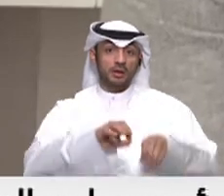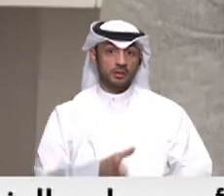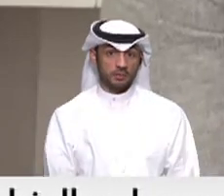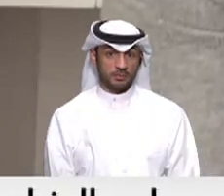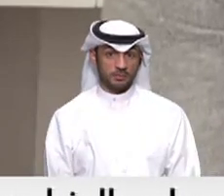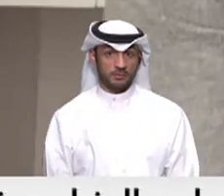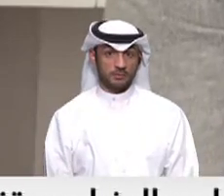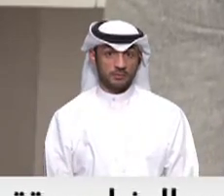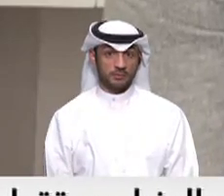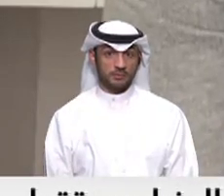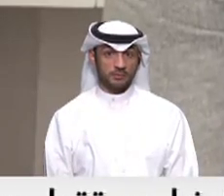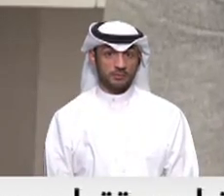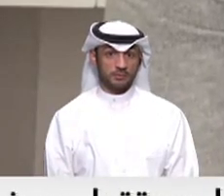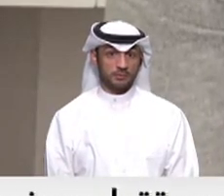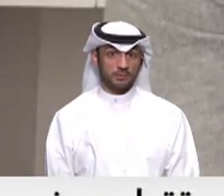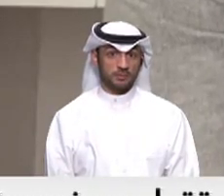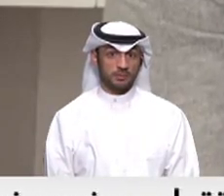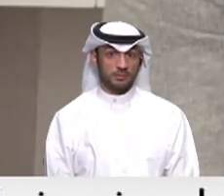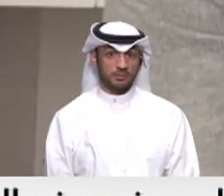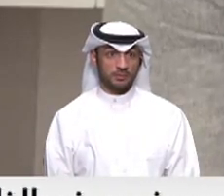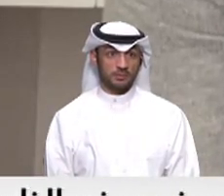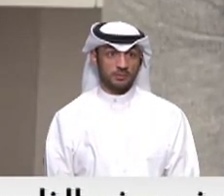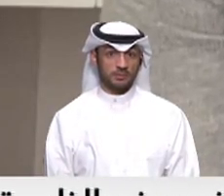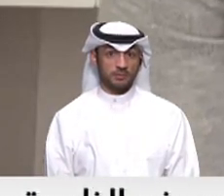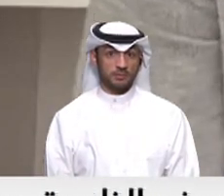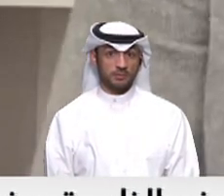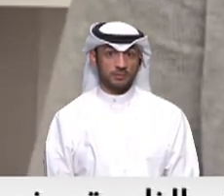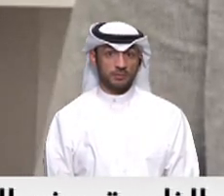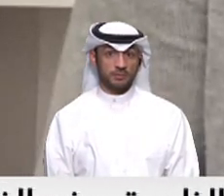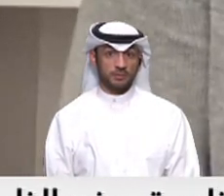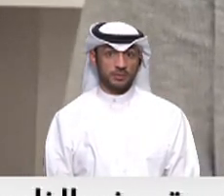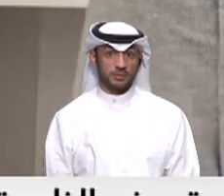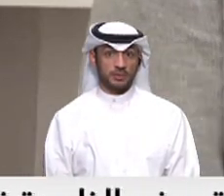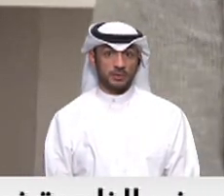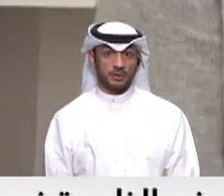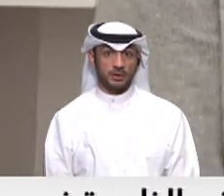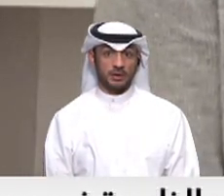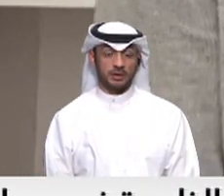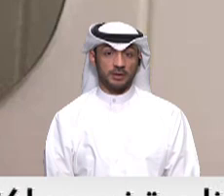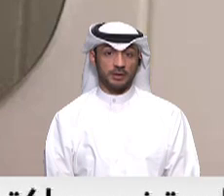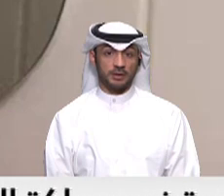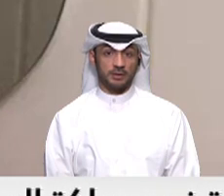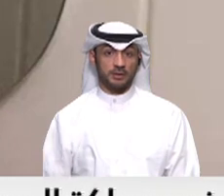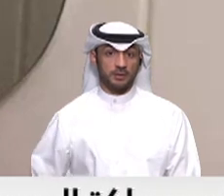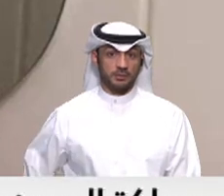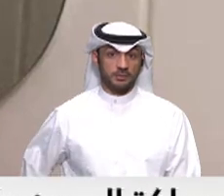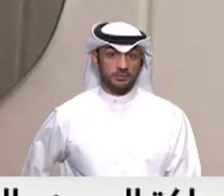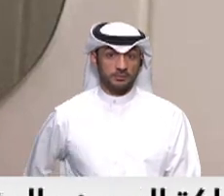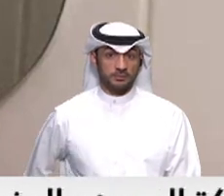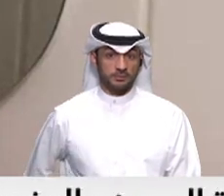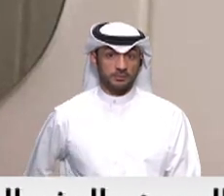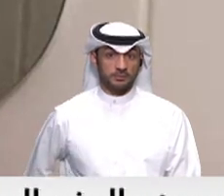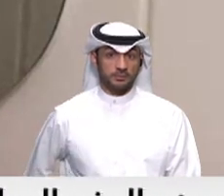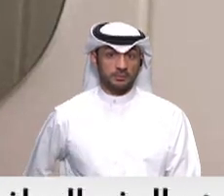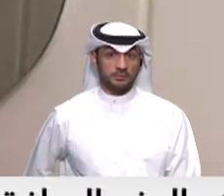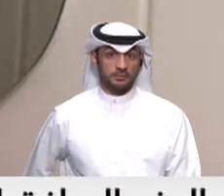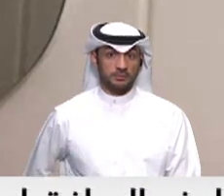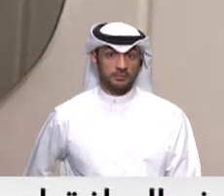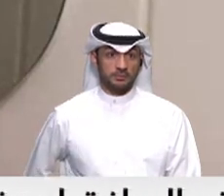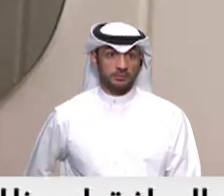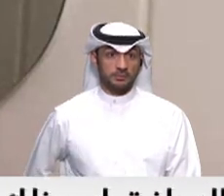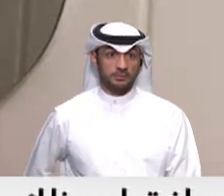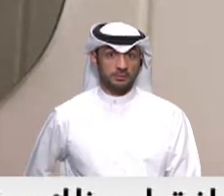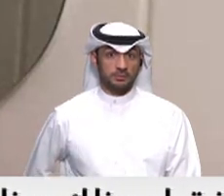فاطمة. سأبدأ من التحذير الأخير الذي تلقاه اللبنانيون منذ دقائق قليلة من الجيش